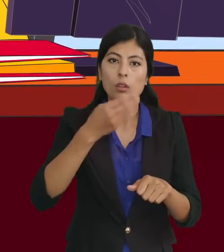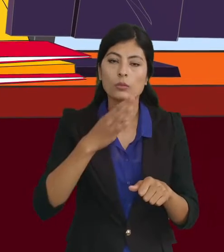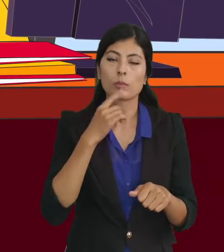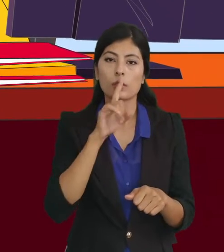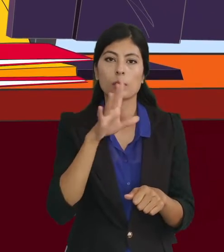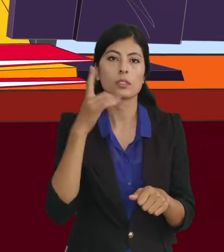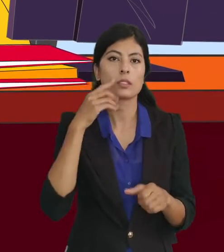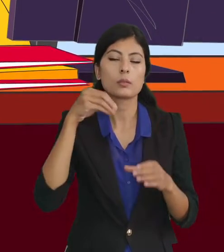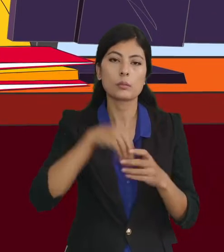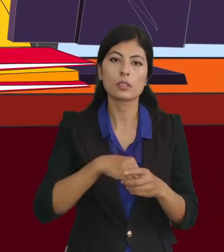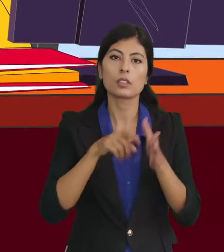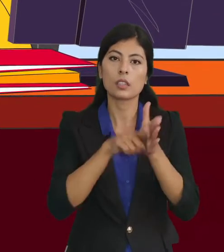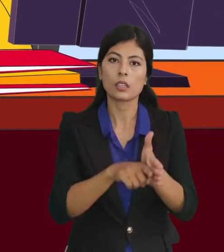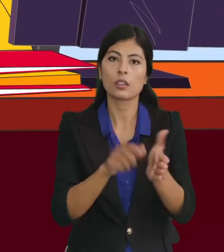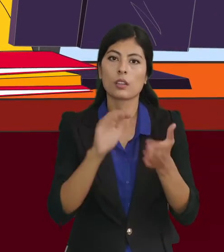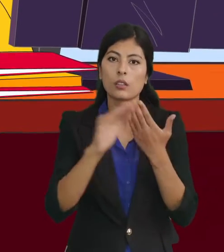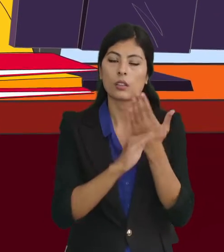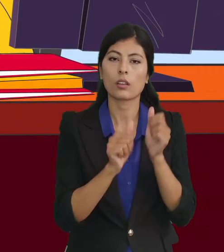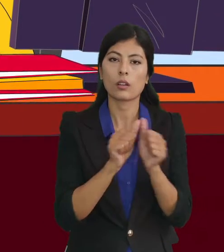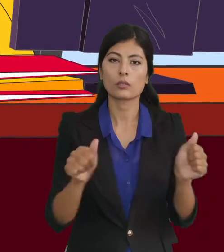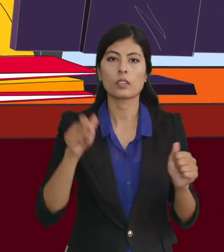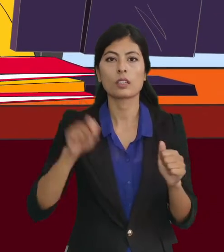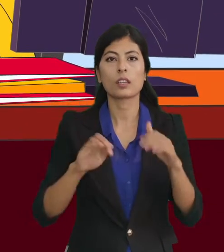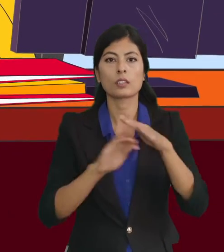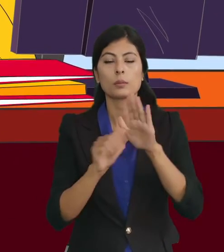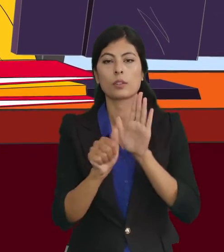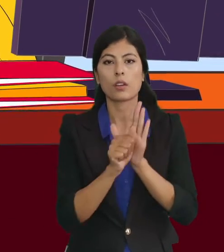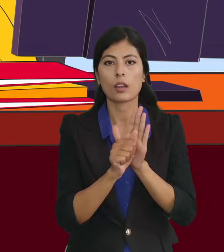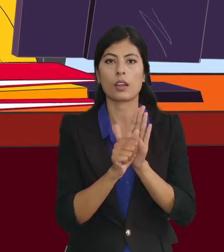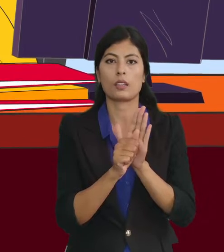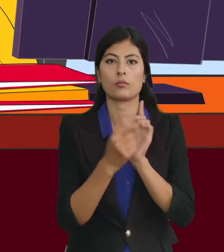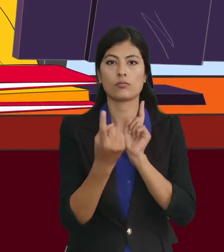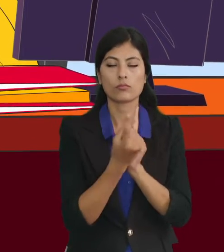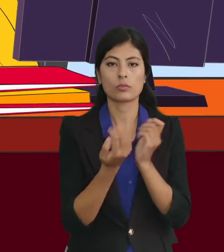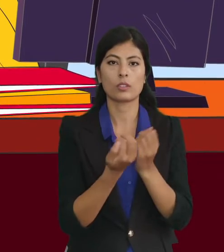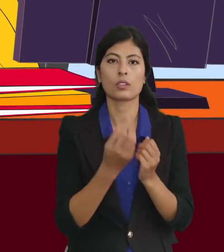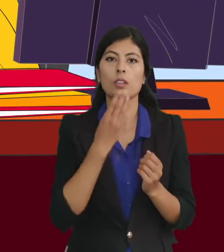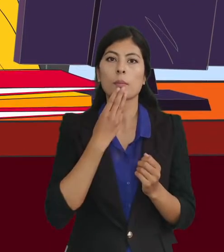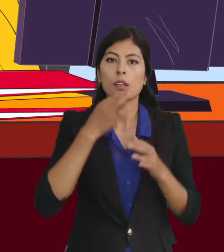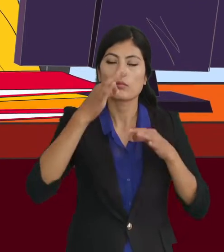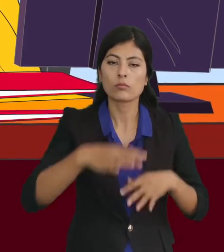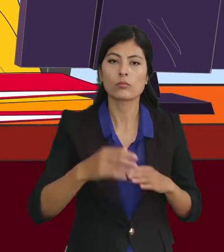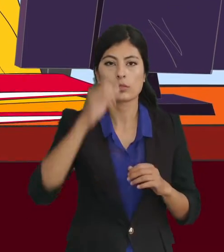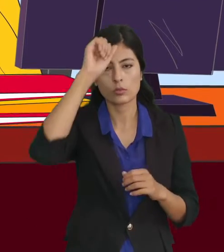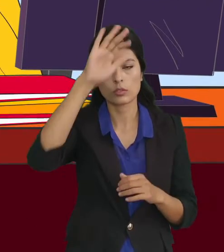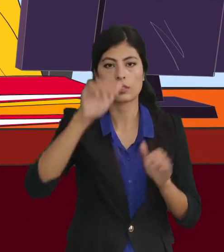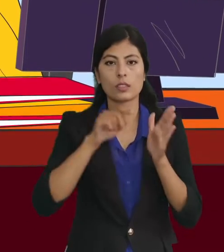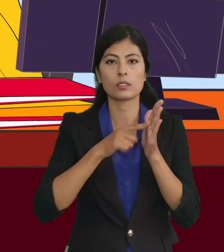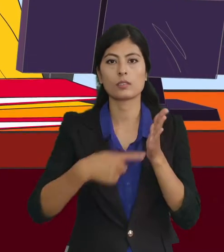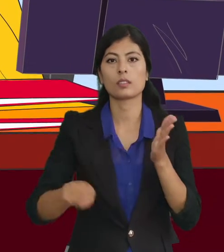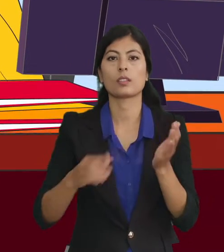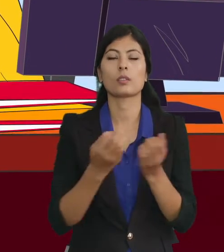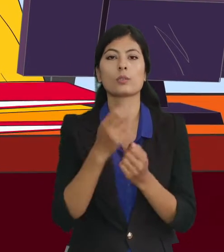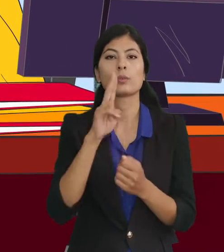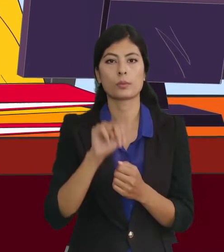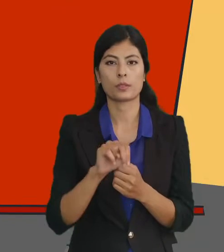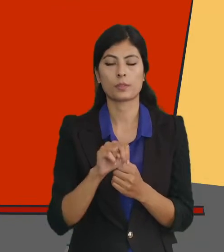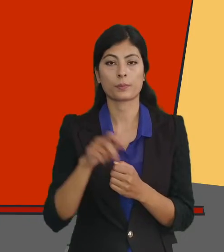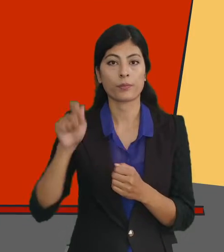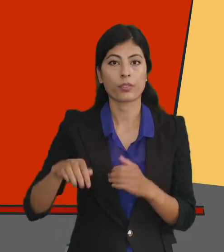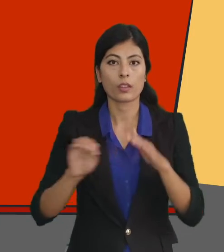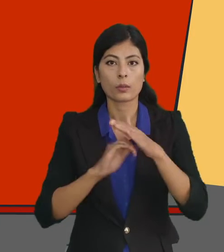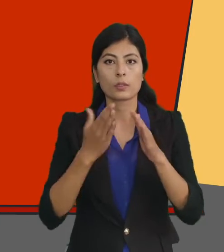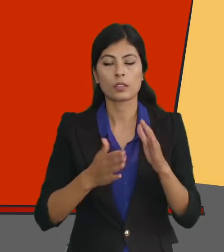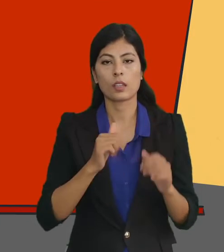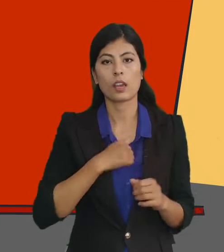के 15 दिन भीतर प्रतिवादी के लिखित व्यवहार सहित न्यायिक समिति समक्ष उपस्थित होए के म्याद सूचना जारी करे के पड़ैया।